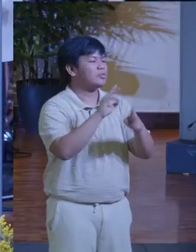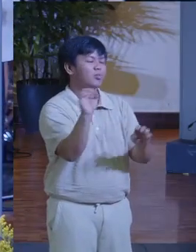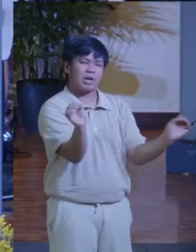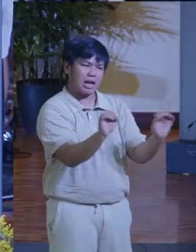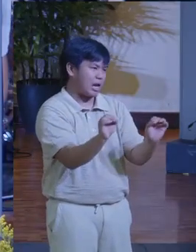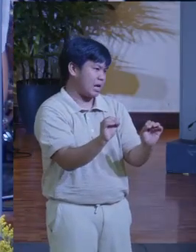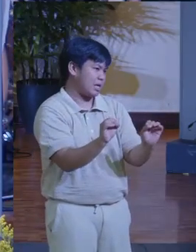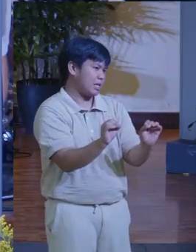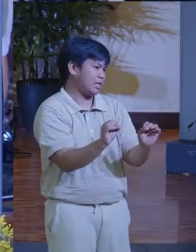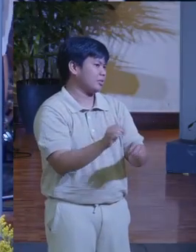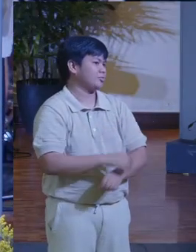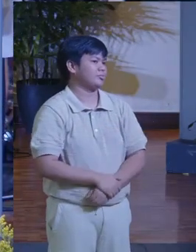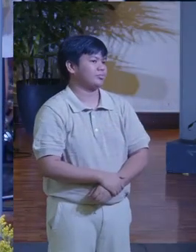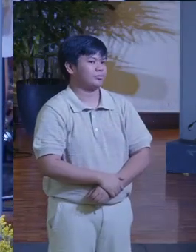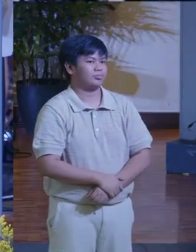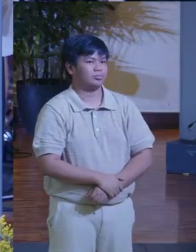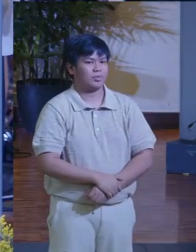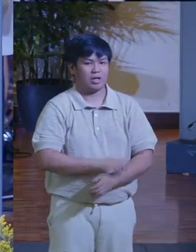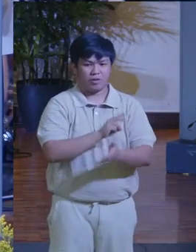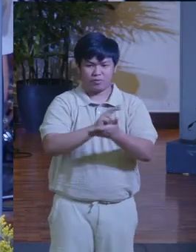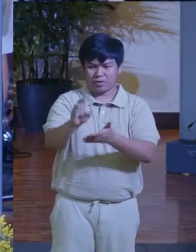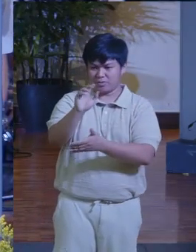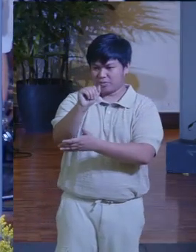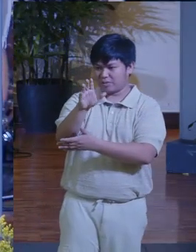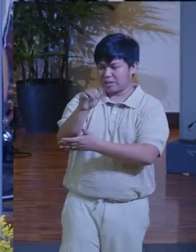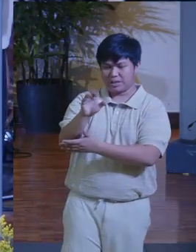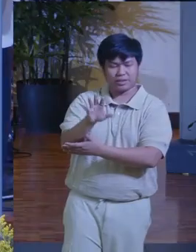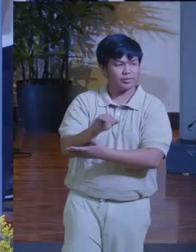ang sinasabi niya sa verse 15.